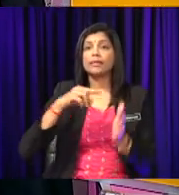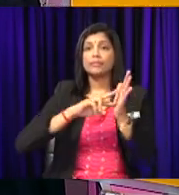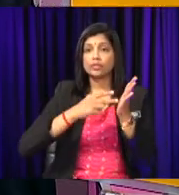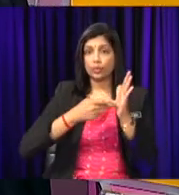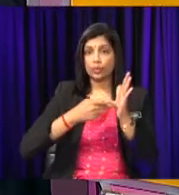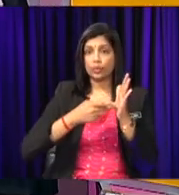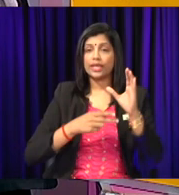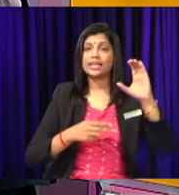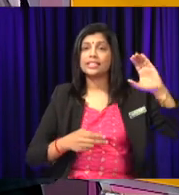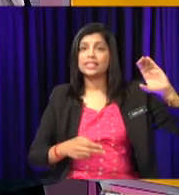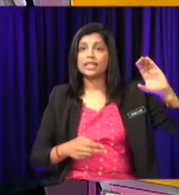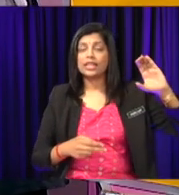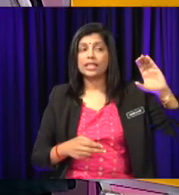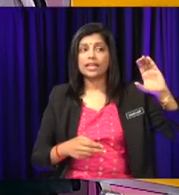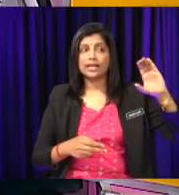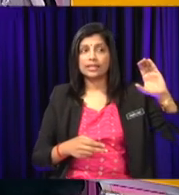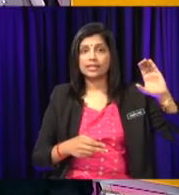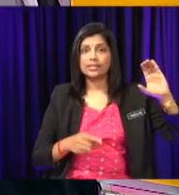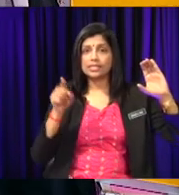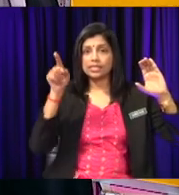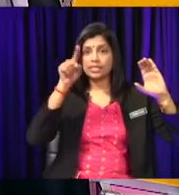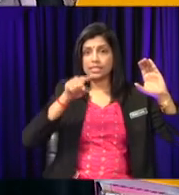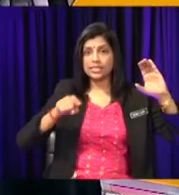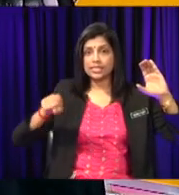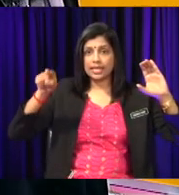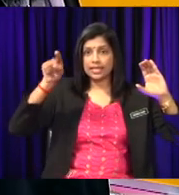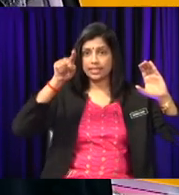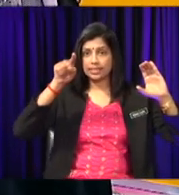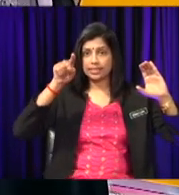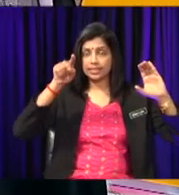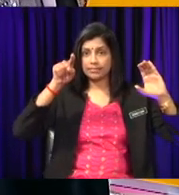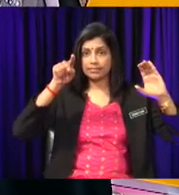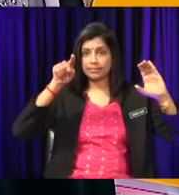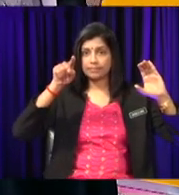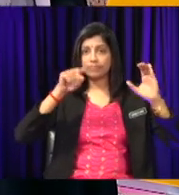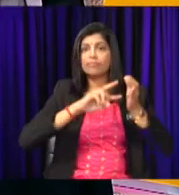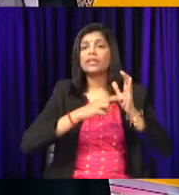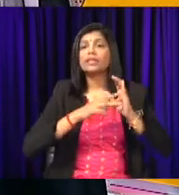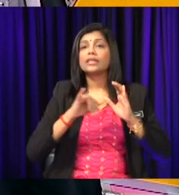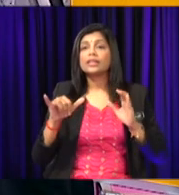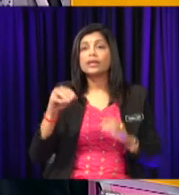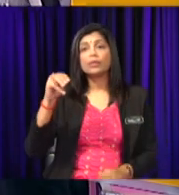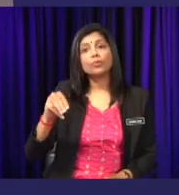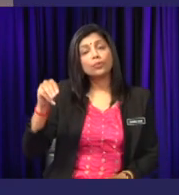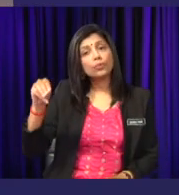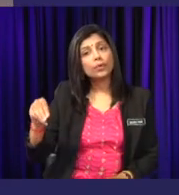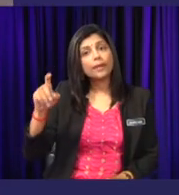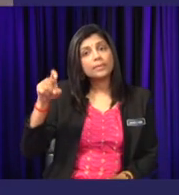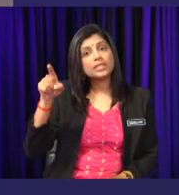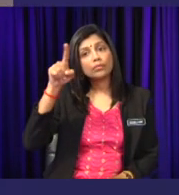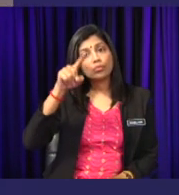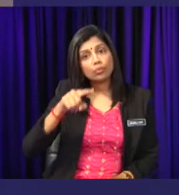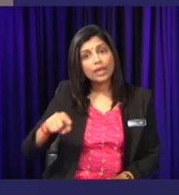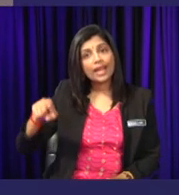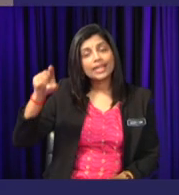dari pada perkataan si yang bermaksud sekel maknanya murid saya akan bulatkan